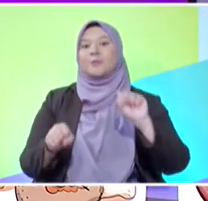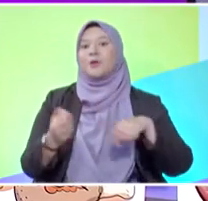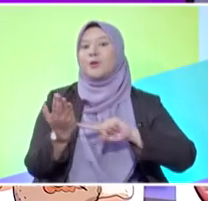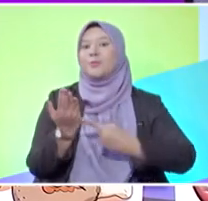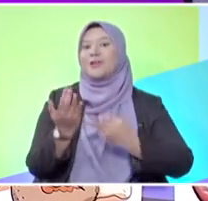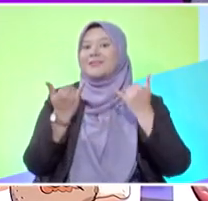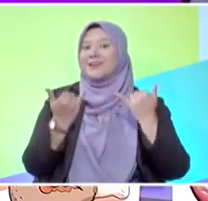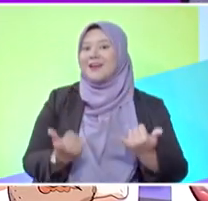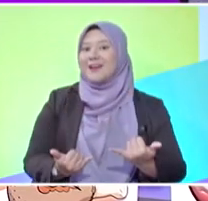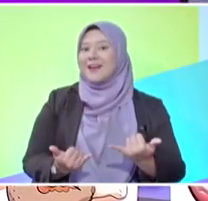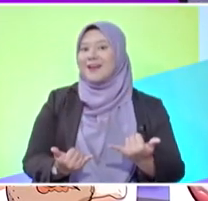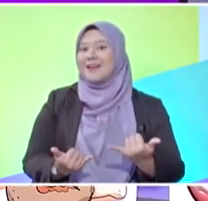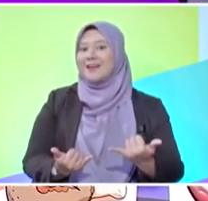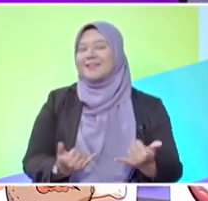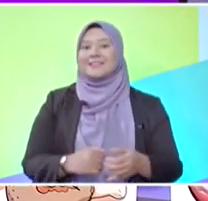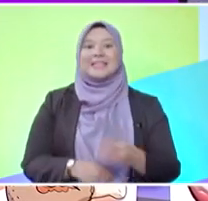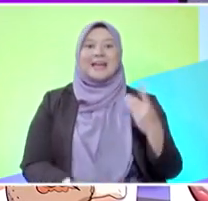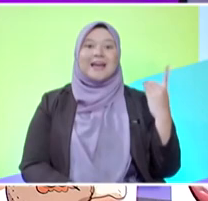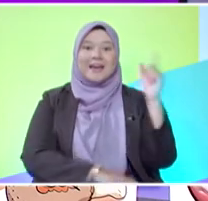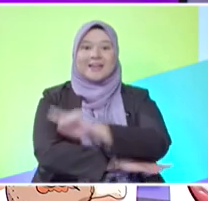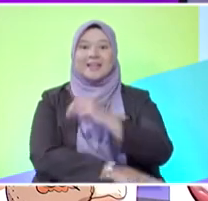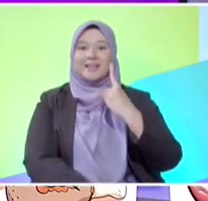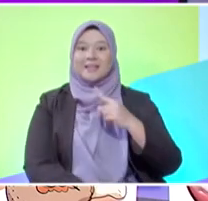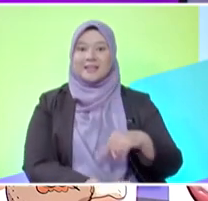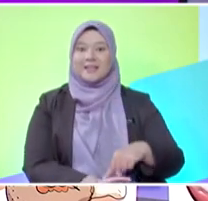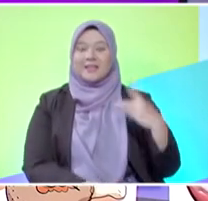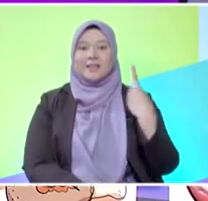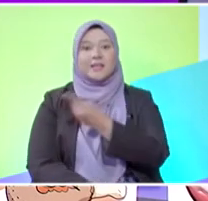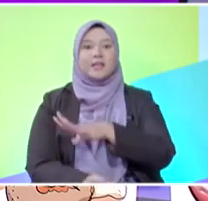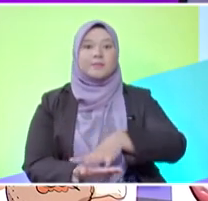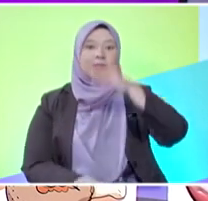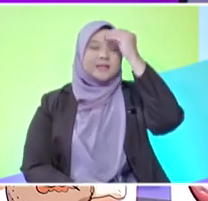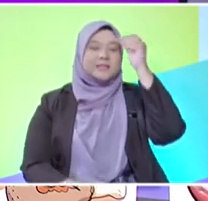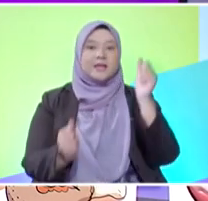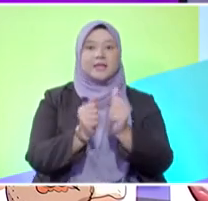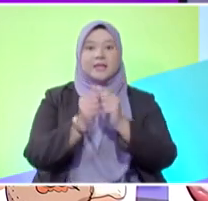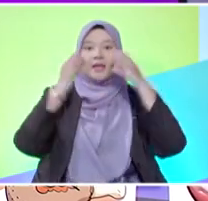pembelajaran kita kita bersama dengan Cikgu kita Cikgu asli